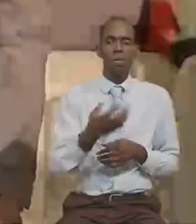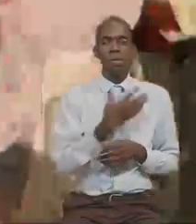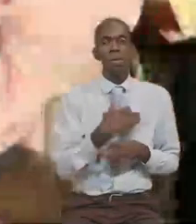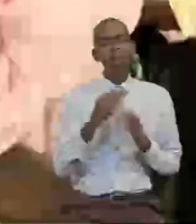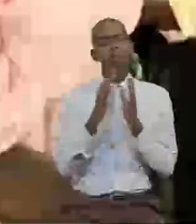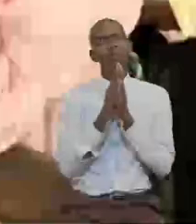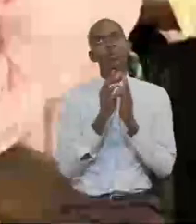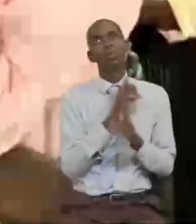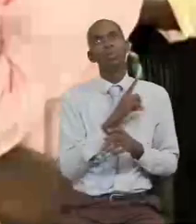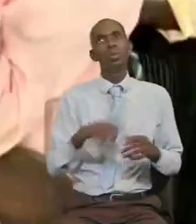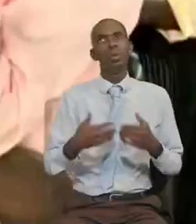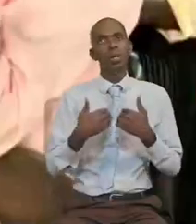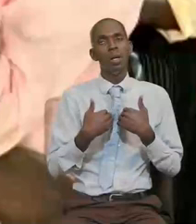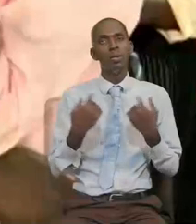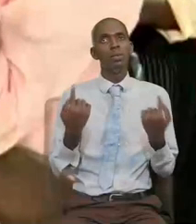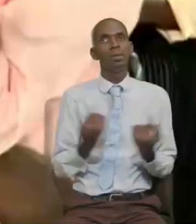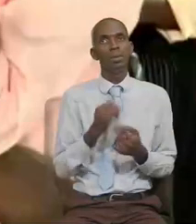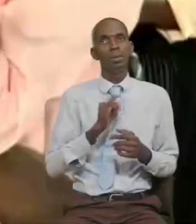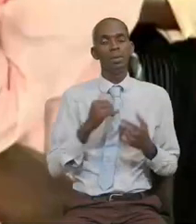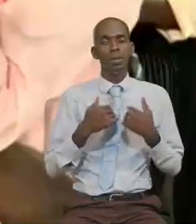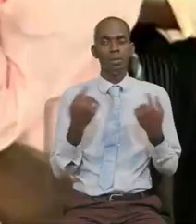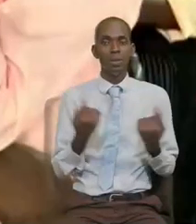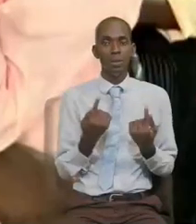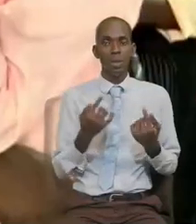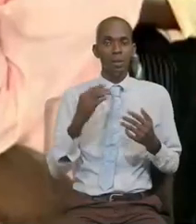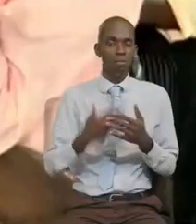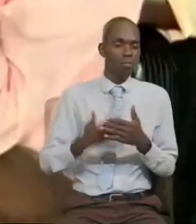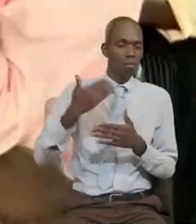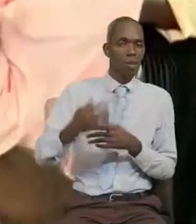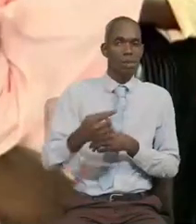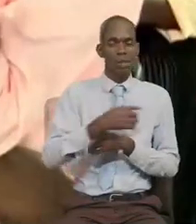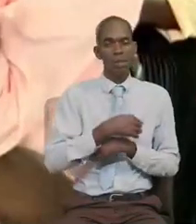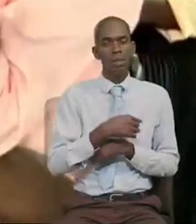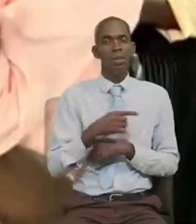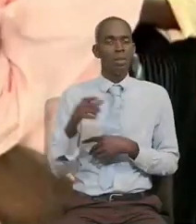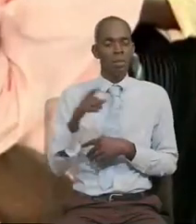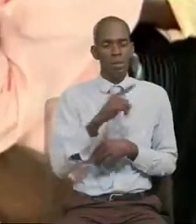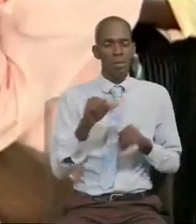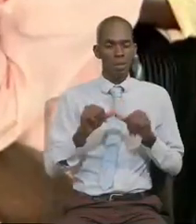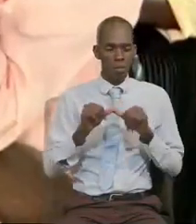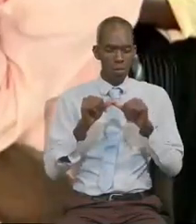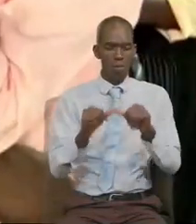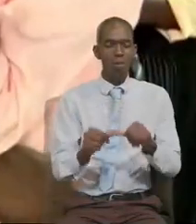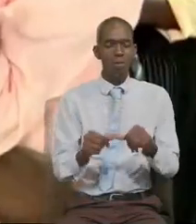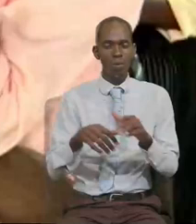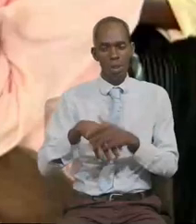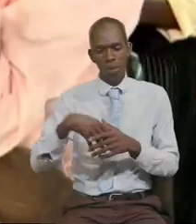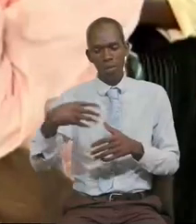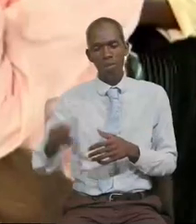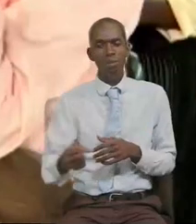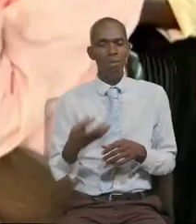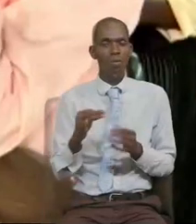j'ai péché. Alors, le lendemain, il sort du cercle encore. Seigneur, je suis désolé, j'ai encore